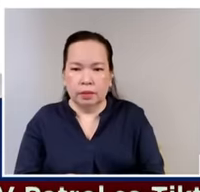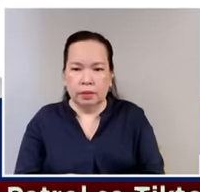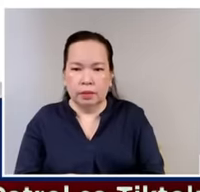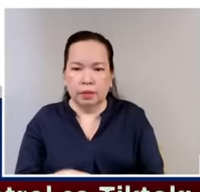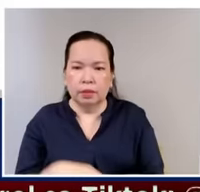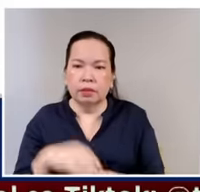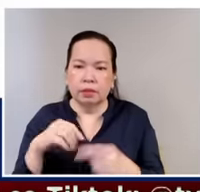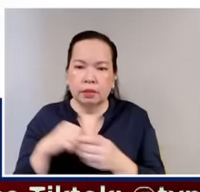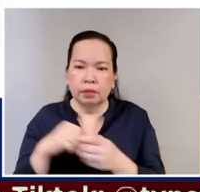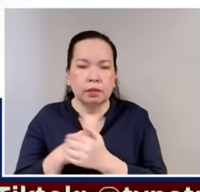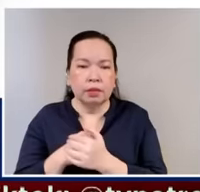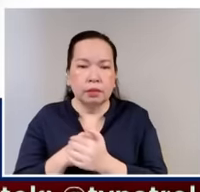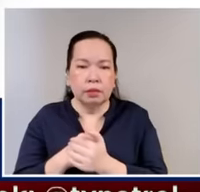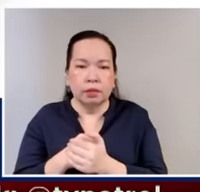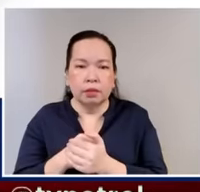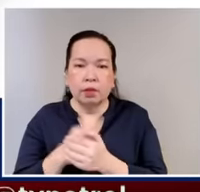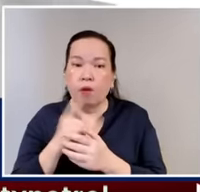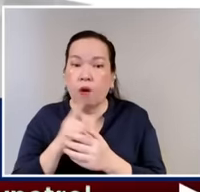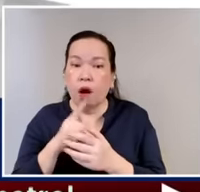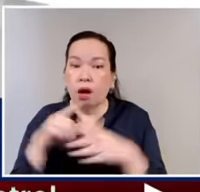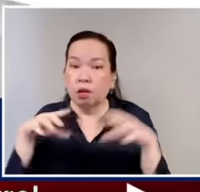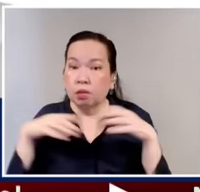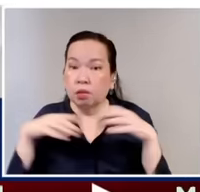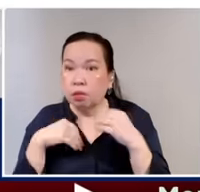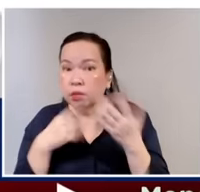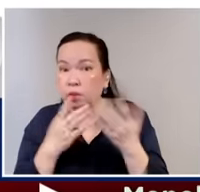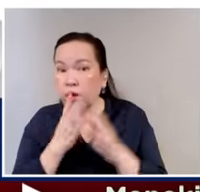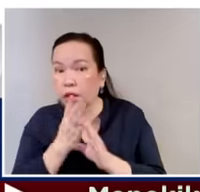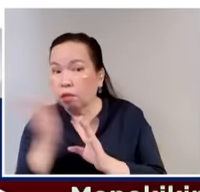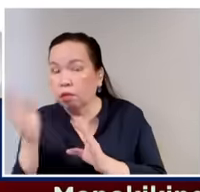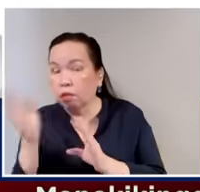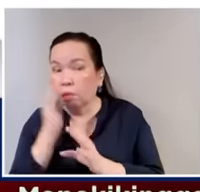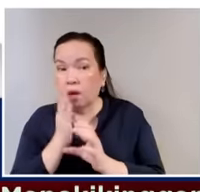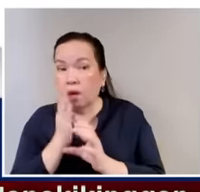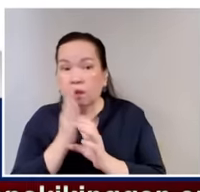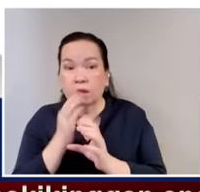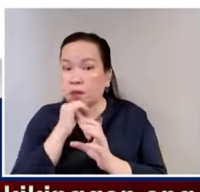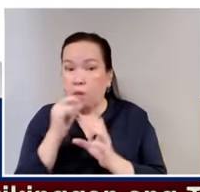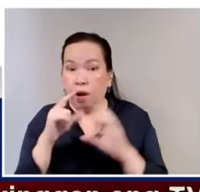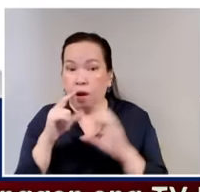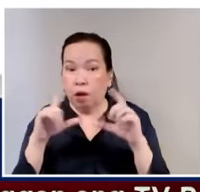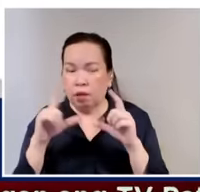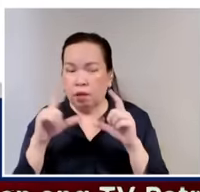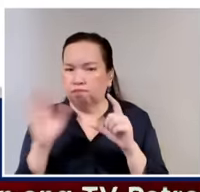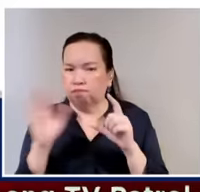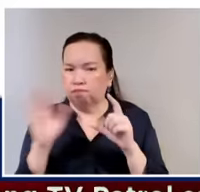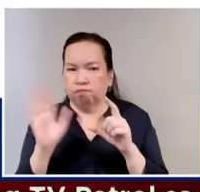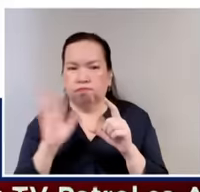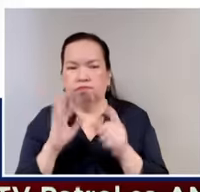kayong pumatol sa mga kolorum at out of line. Inaasahan ding marami pa ang babiyahe